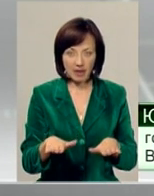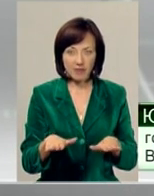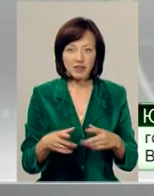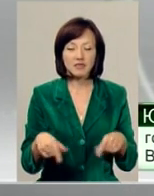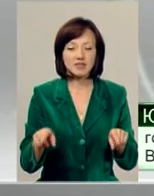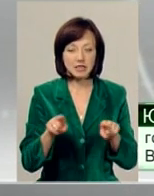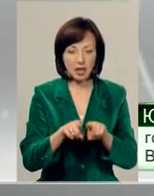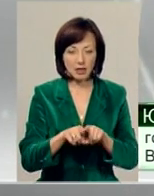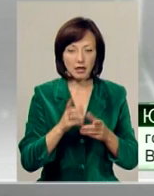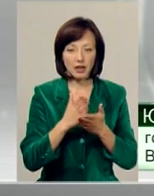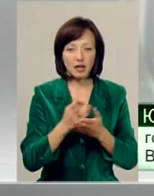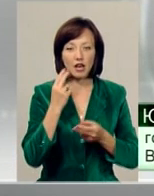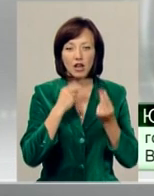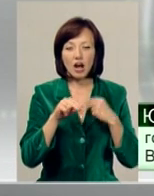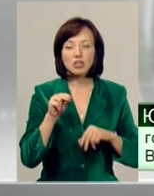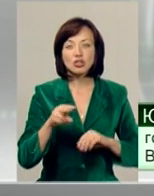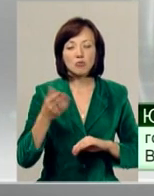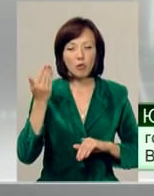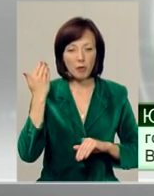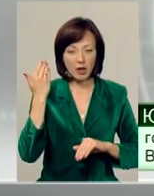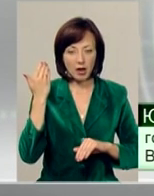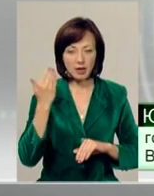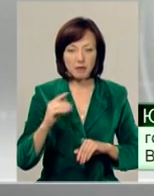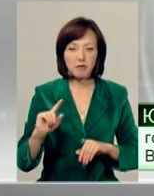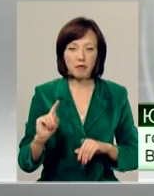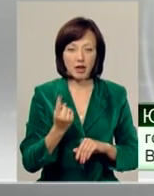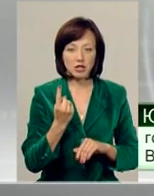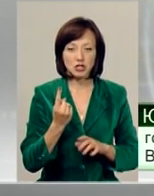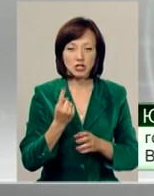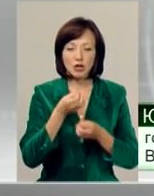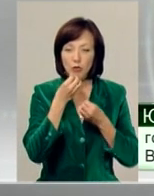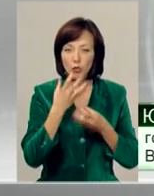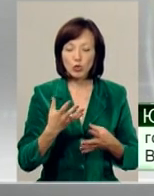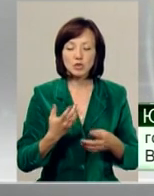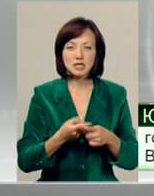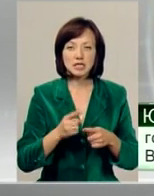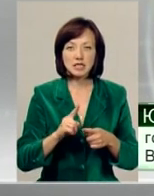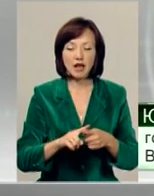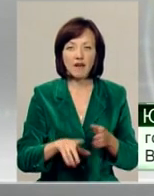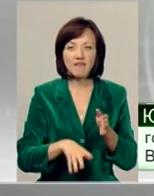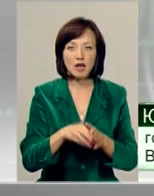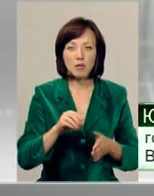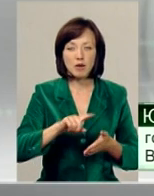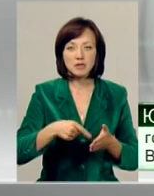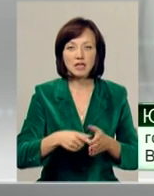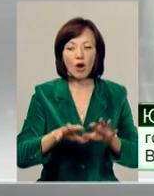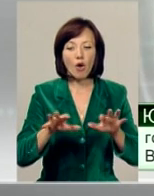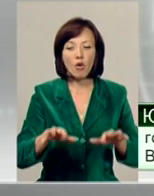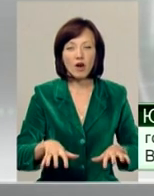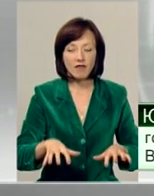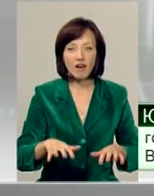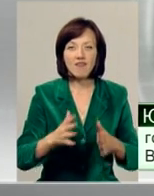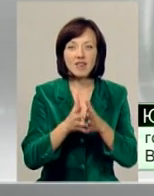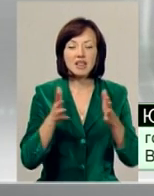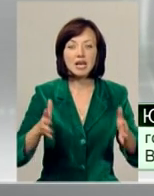все-таки є кращим за попередній перший очевидний плюс - це вибори міських голів великих міст у два